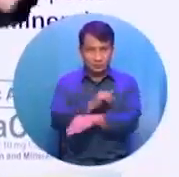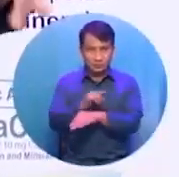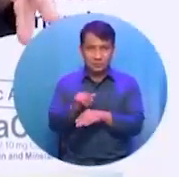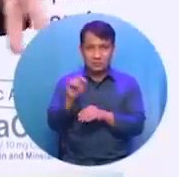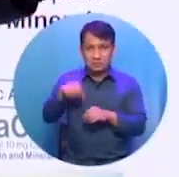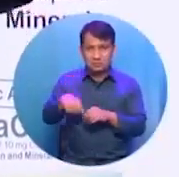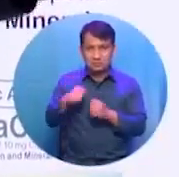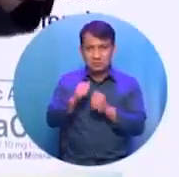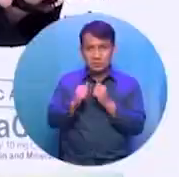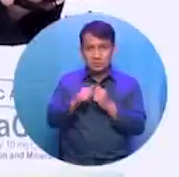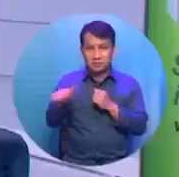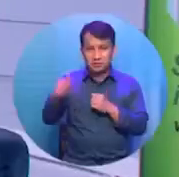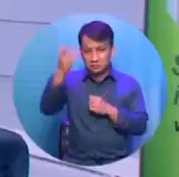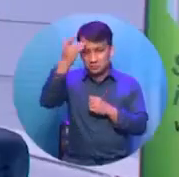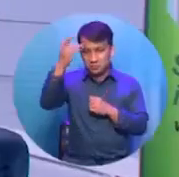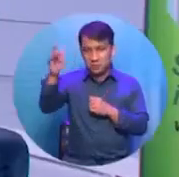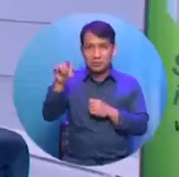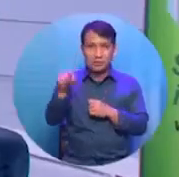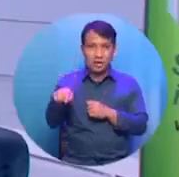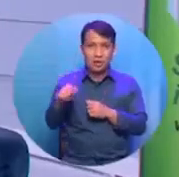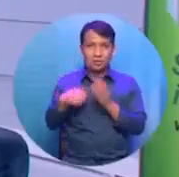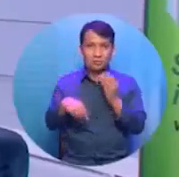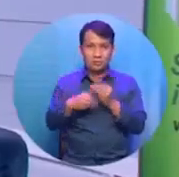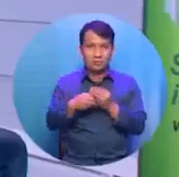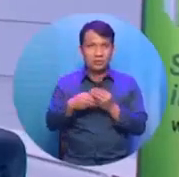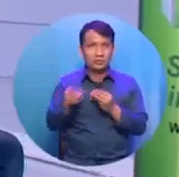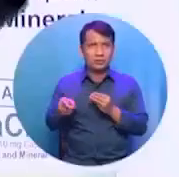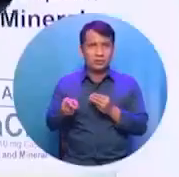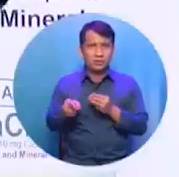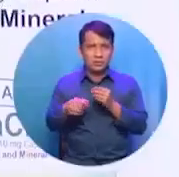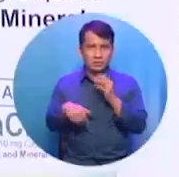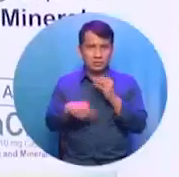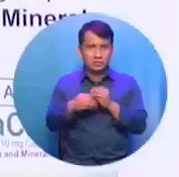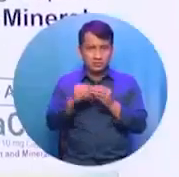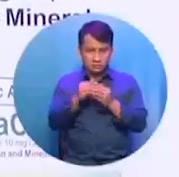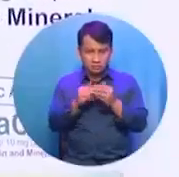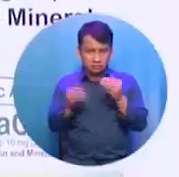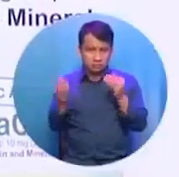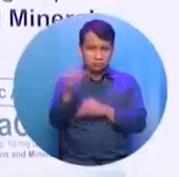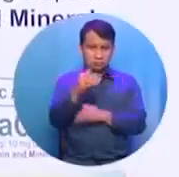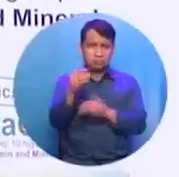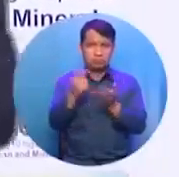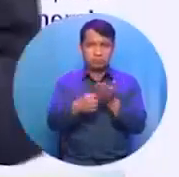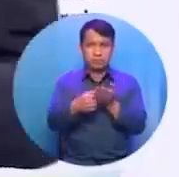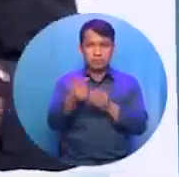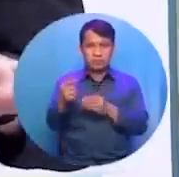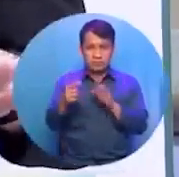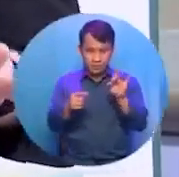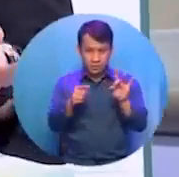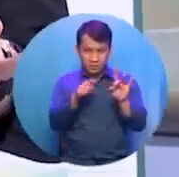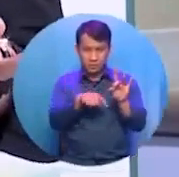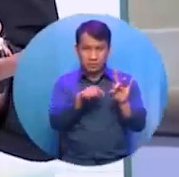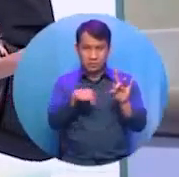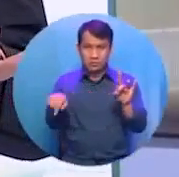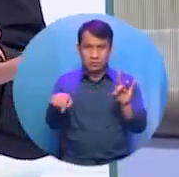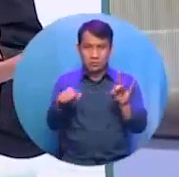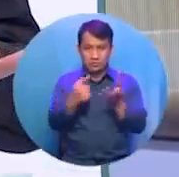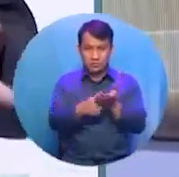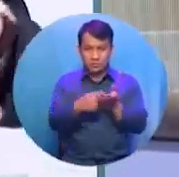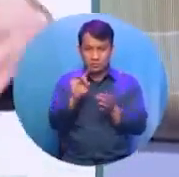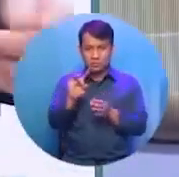ibig sabihin, matalino ka. Acceleration ang tawag niya, nag-accelerate siya, grade 4 agad. Pag 8, di ba, dapat mga grade 2